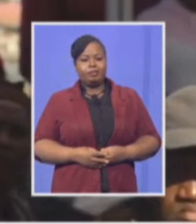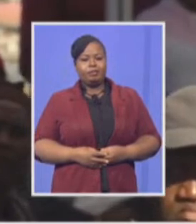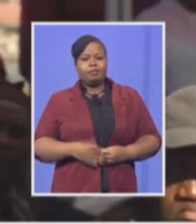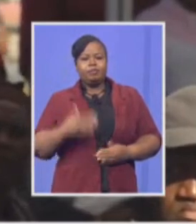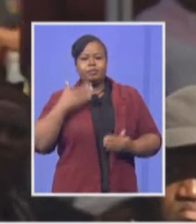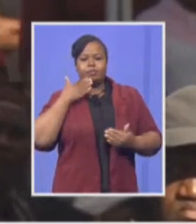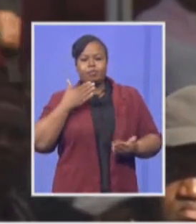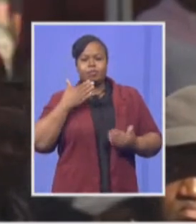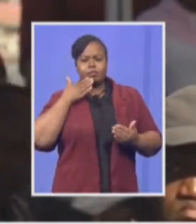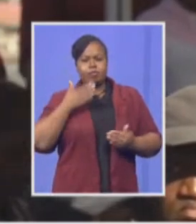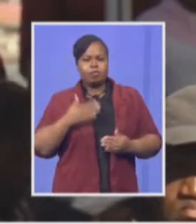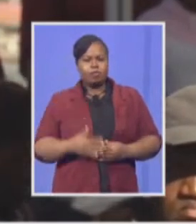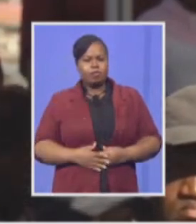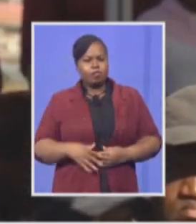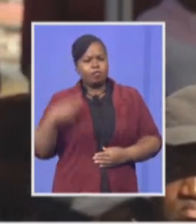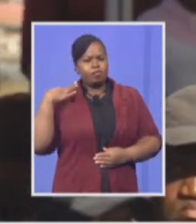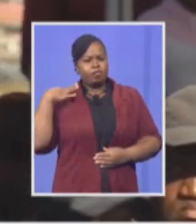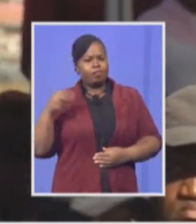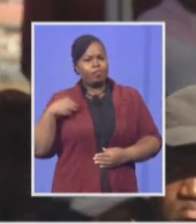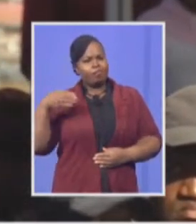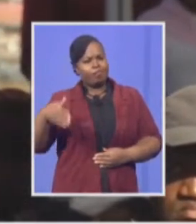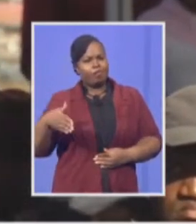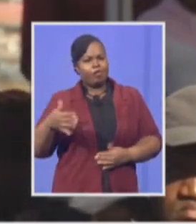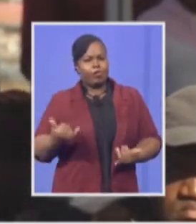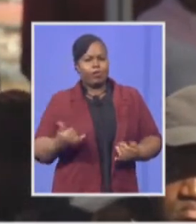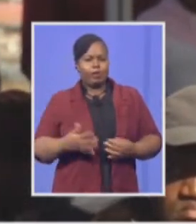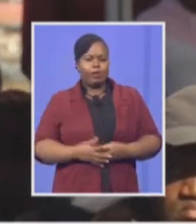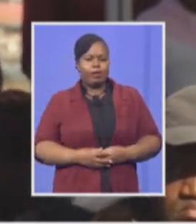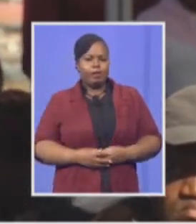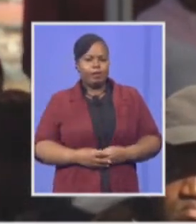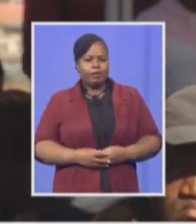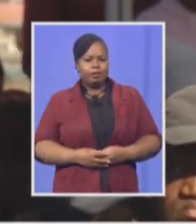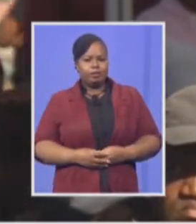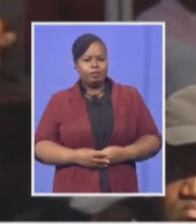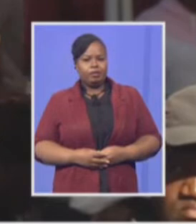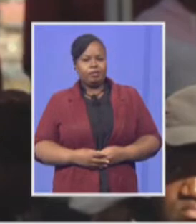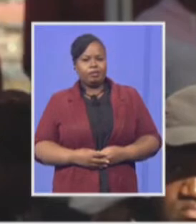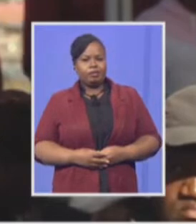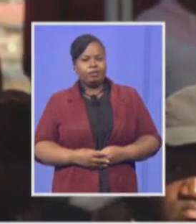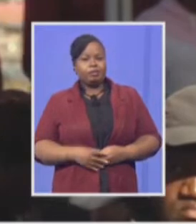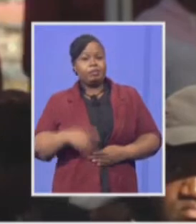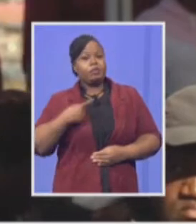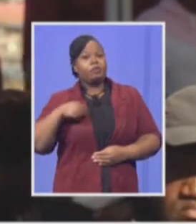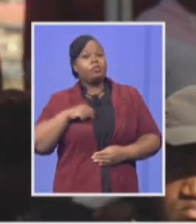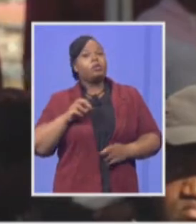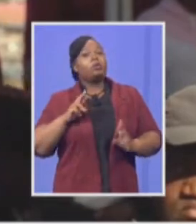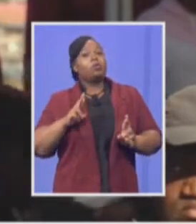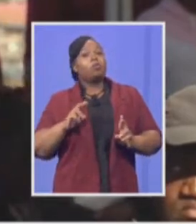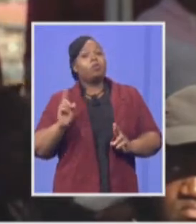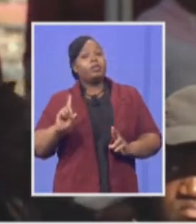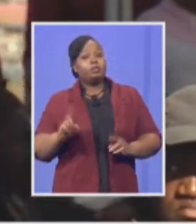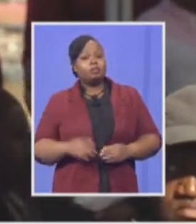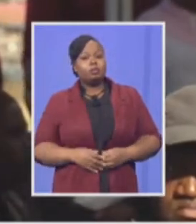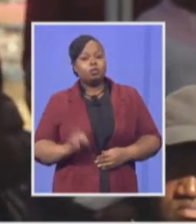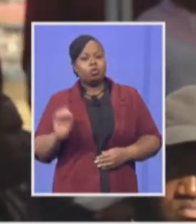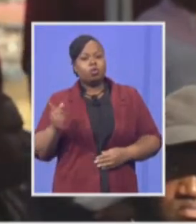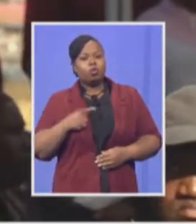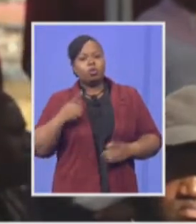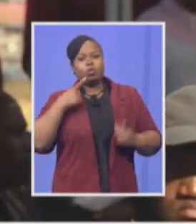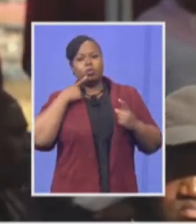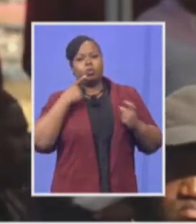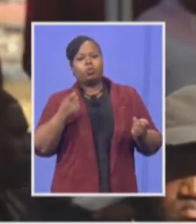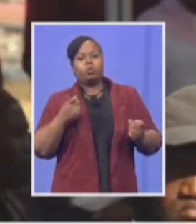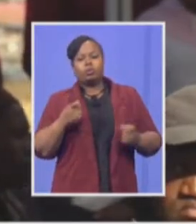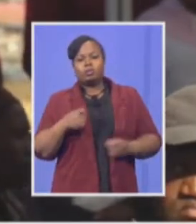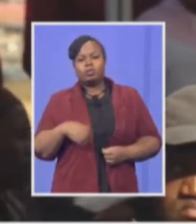Siyabonga njengoba neminister ikhona namhlanje. Esithembayo ukuthi zonke izikhalo esezilezwe